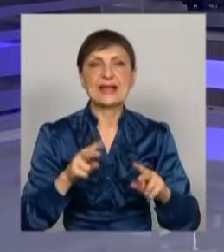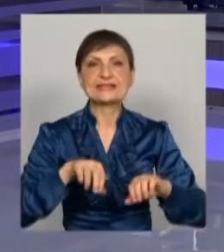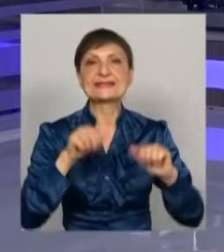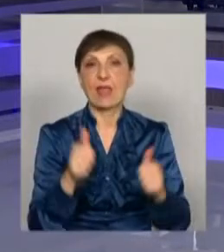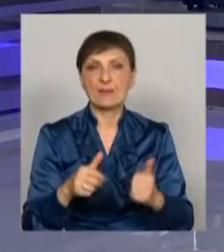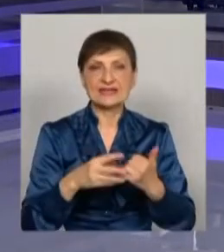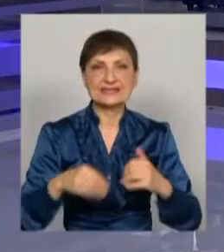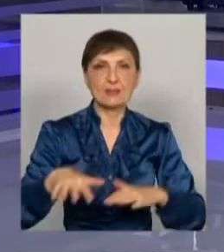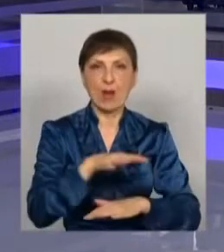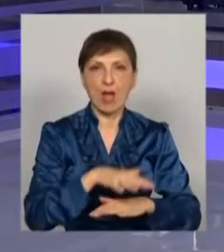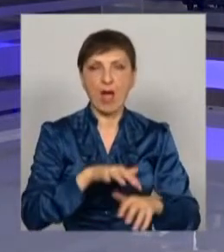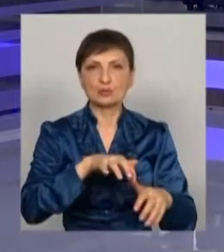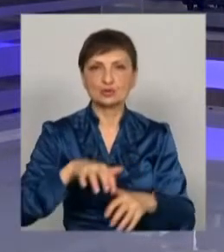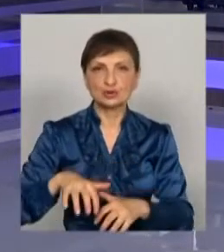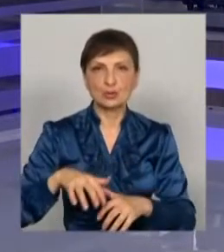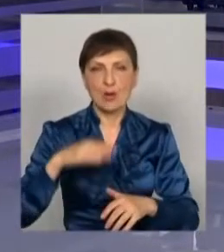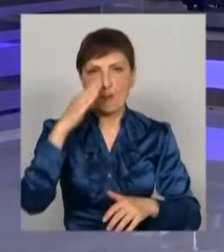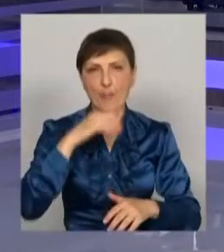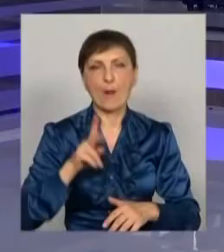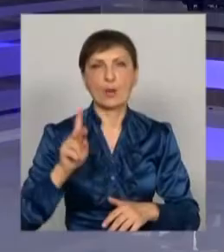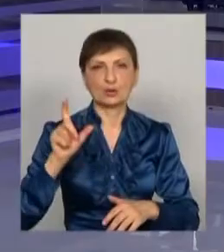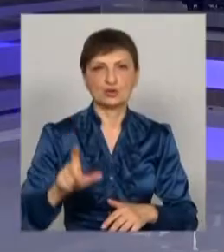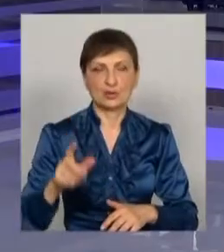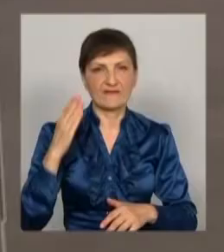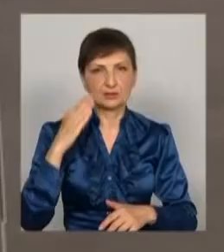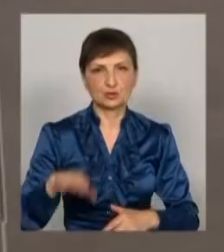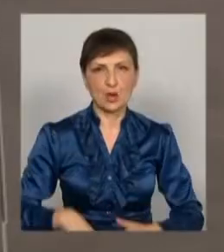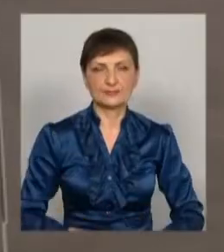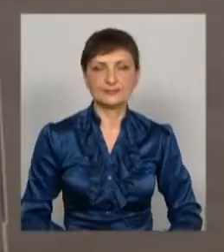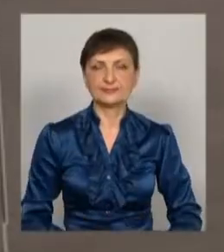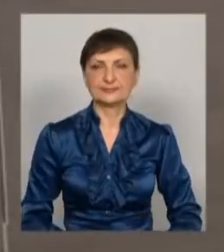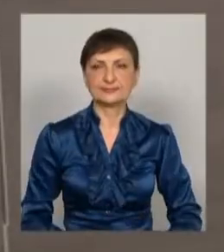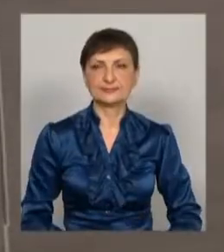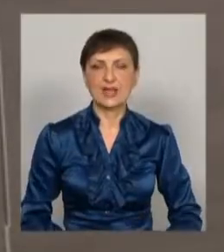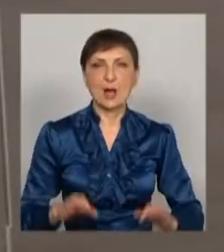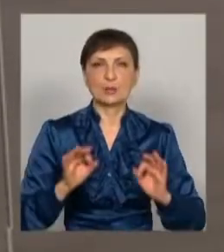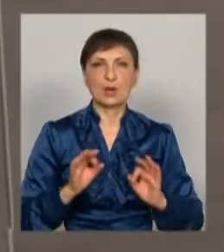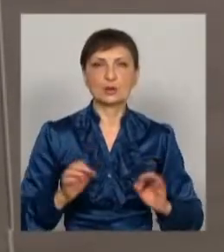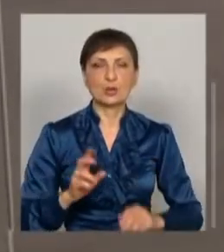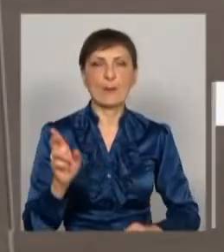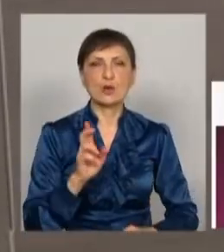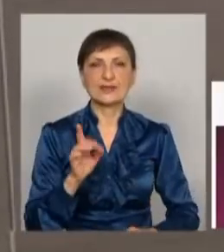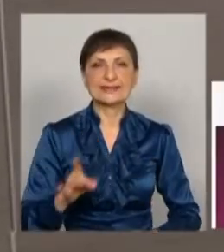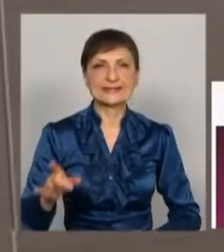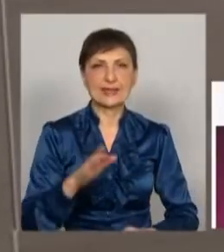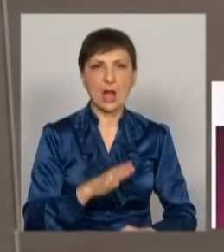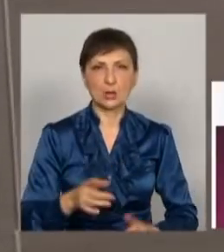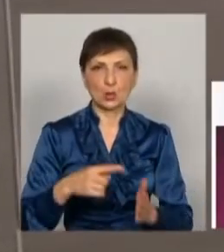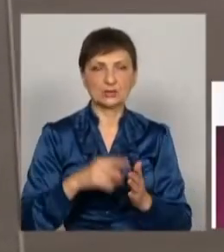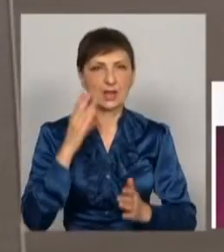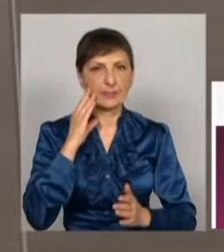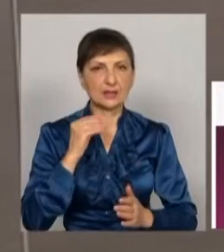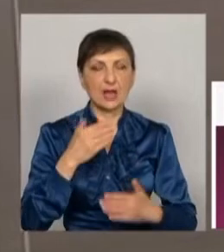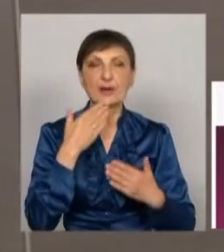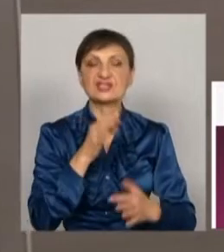участки были отчуждены отцу одного из осужденных. Прокуратура Бусандыкского района города Алматы обратилась в